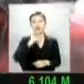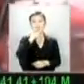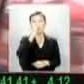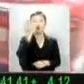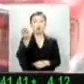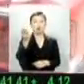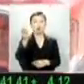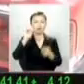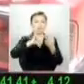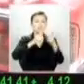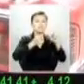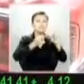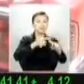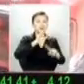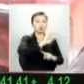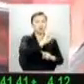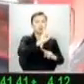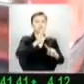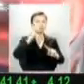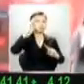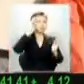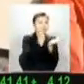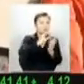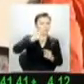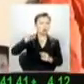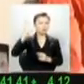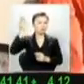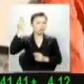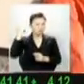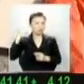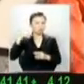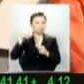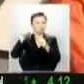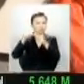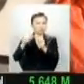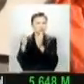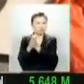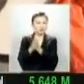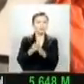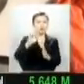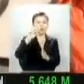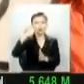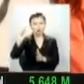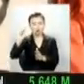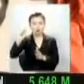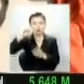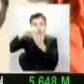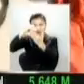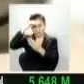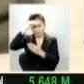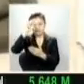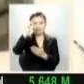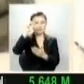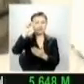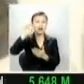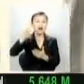เพื่อนตำรวจระบุว่าเคยเป็นพลทหารในสังกัดรออมาก่อนจะเข้าโรงเรียนพลตำรวจสระบุรีรุ่นที่5และเข้ารับ